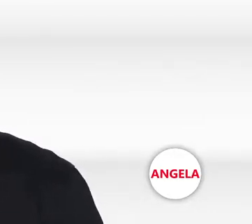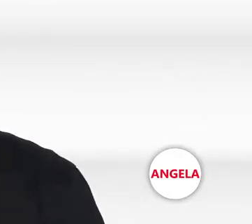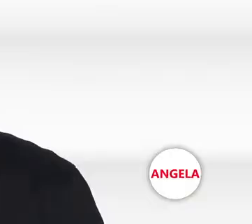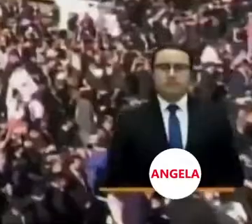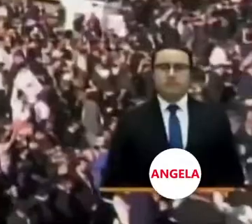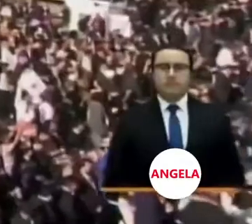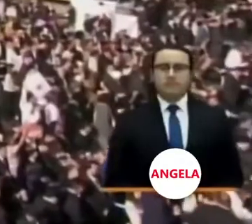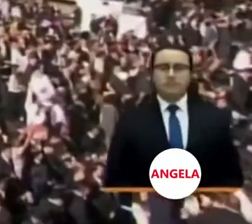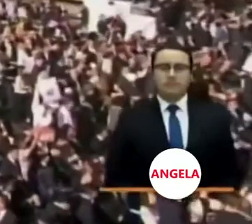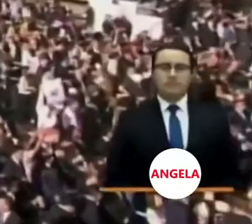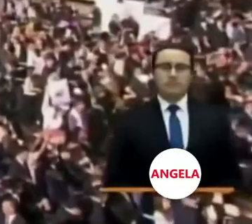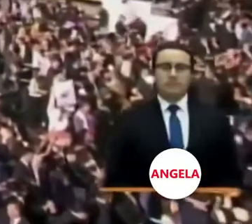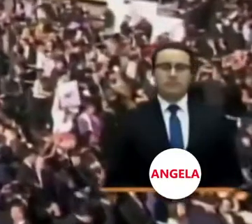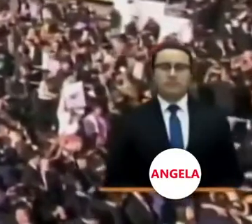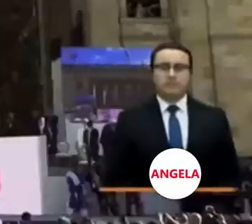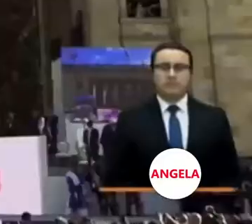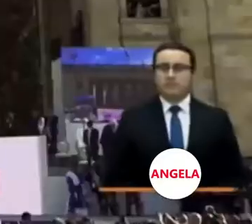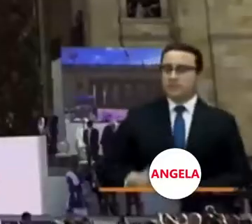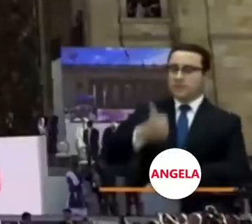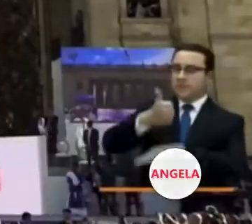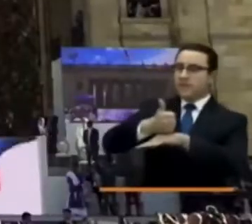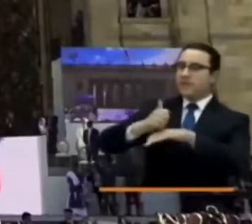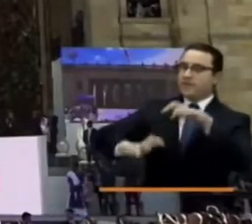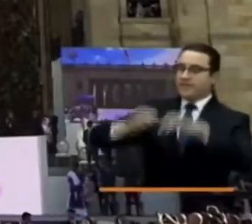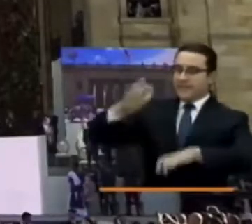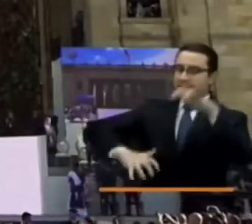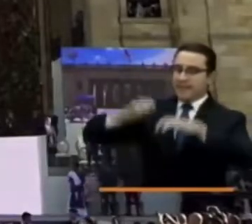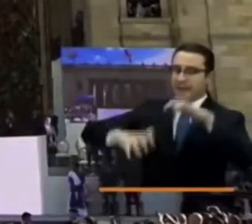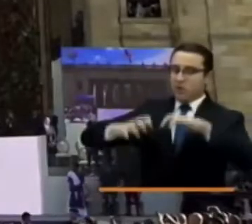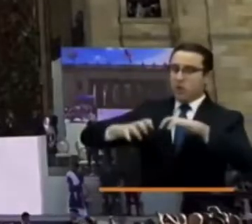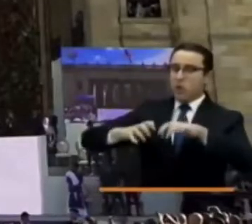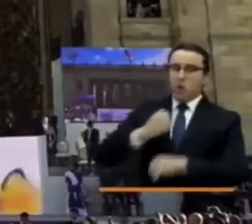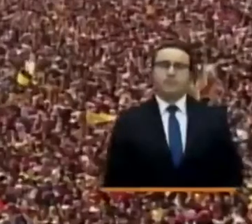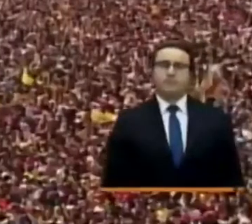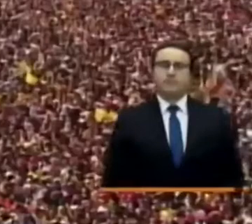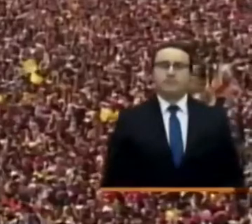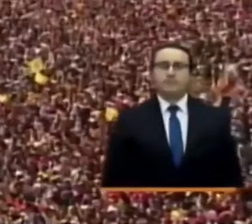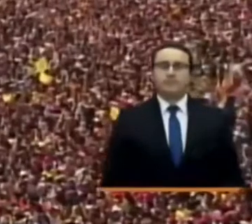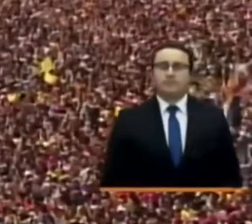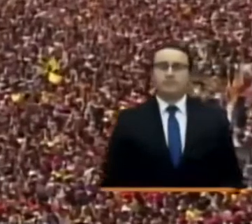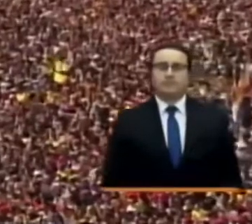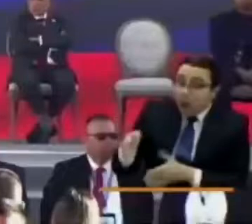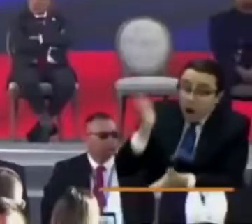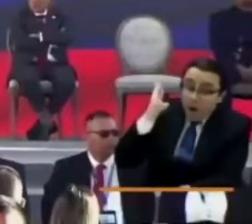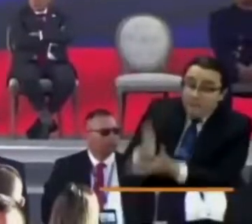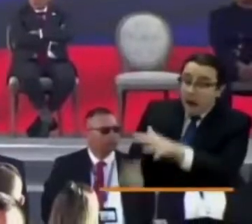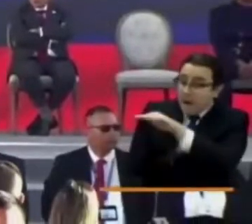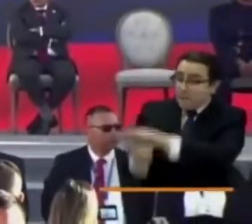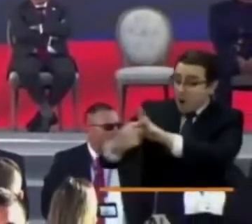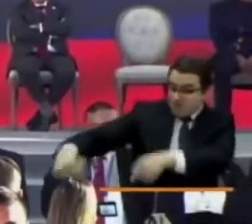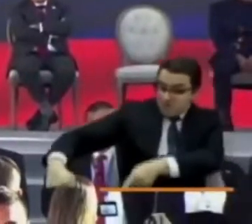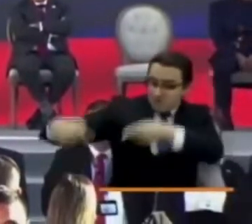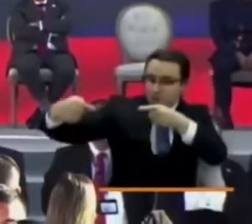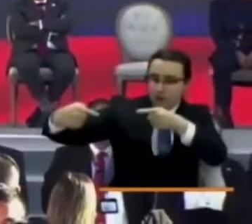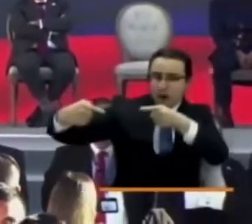fost pierdut. Afirmația asta îi aparține noului președinte columbian și a fost făcută chiar în discursul de preluare a mandatului. Gustavo Petro